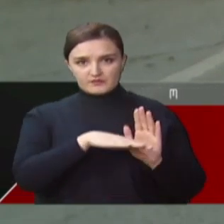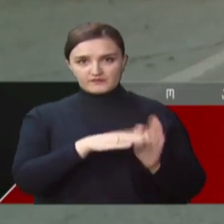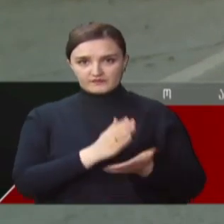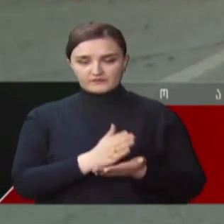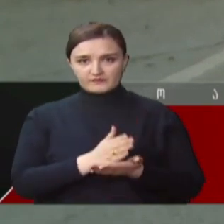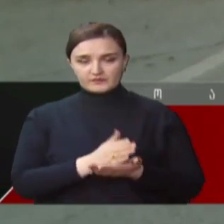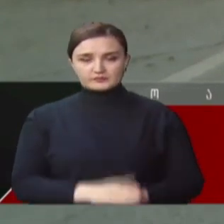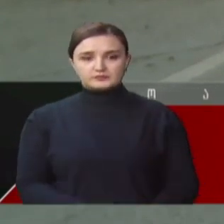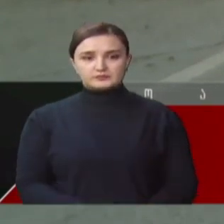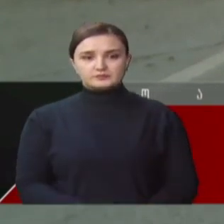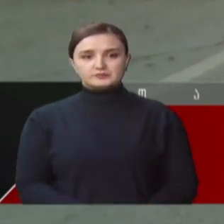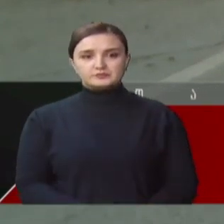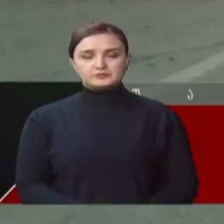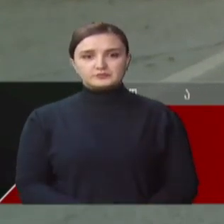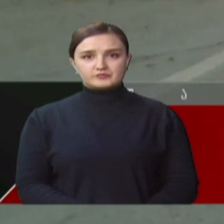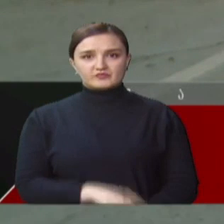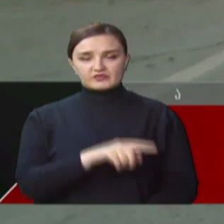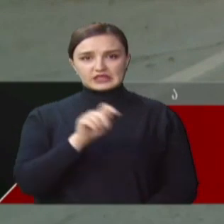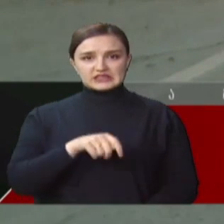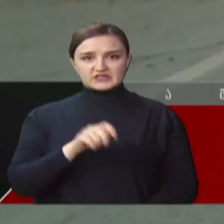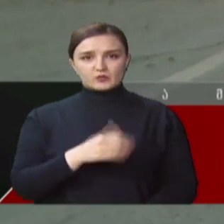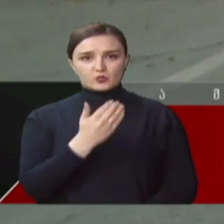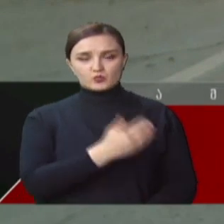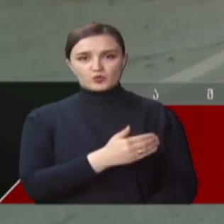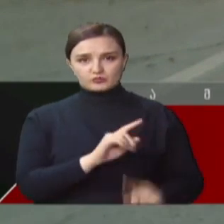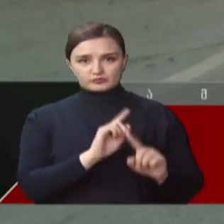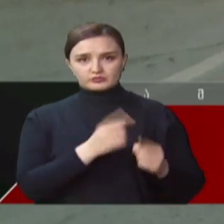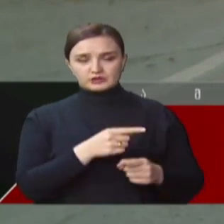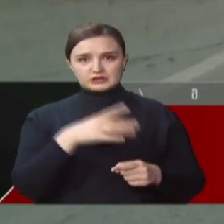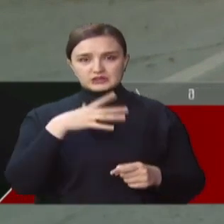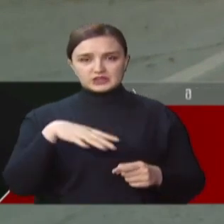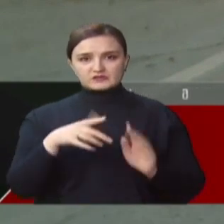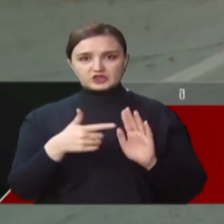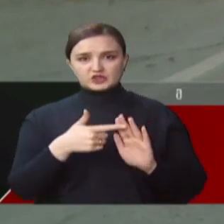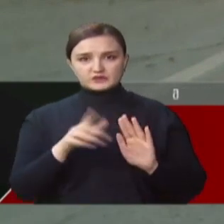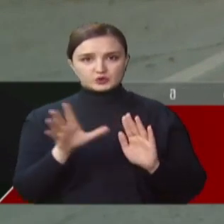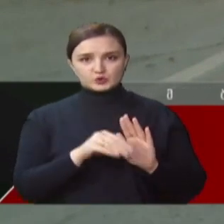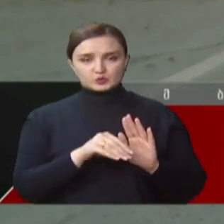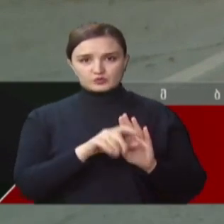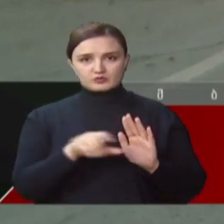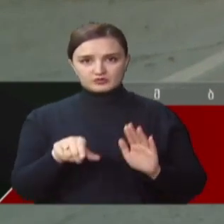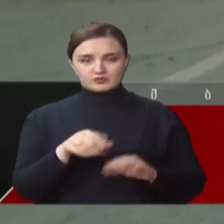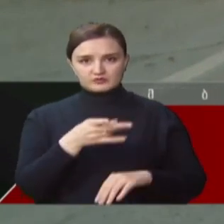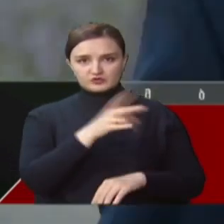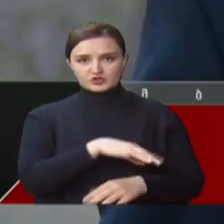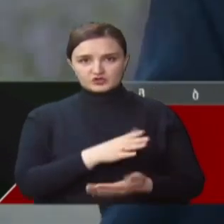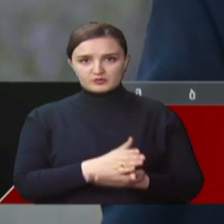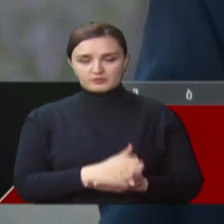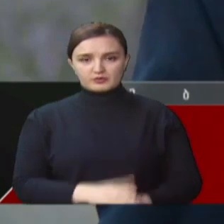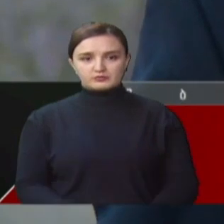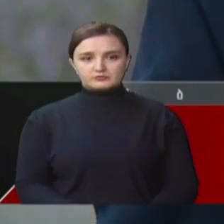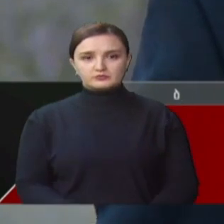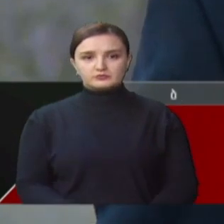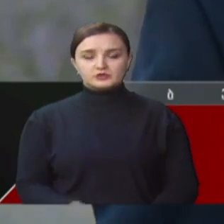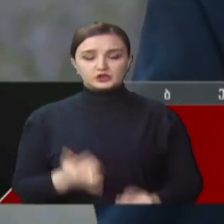იმყოფება და დე-ფაქტო რეჟიმის ტყვეობაში ამ დროისთვის საქართველოს 7 მოქალაქე რჩება. ახლა მიდის